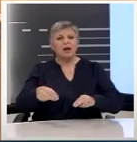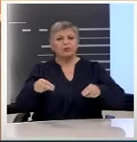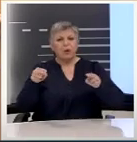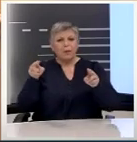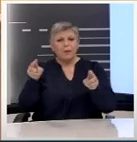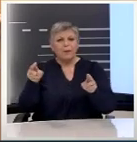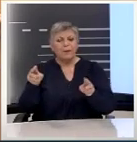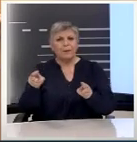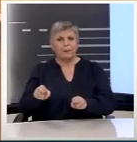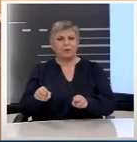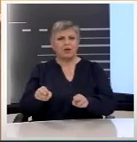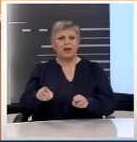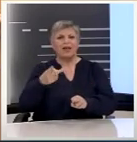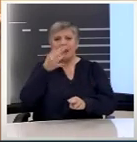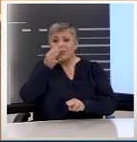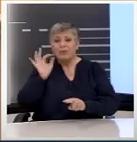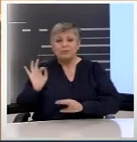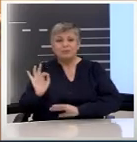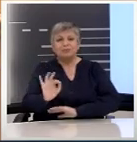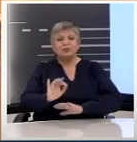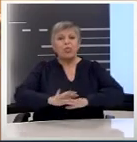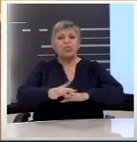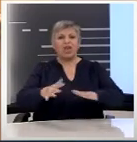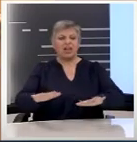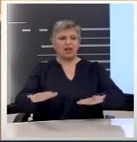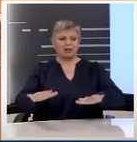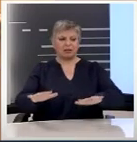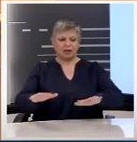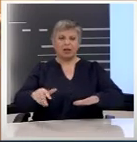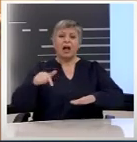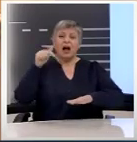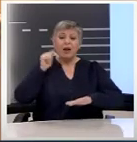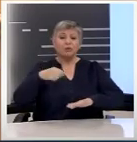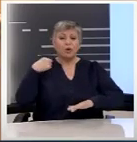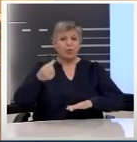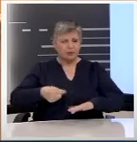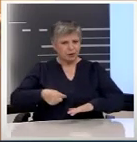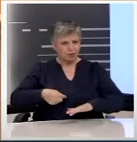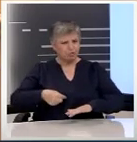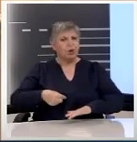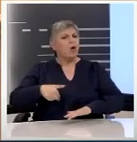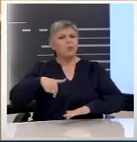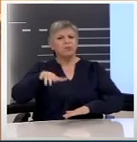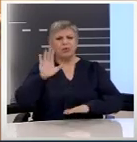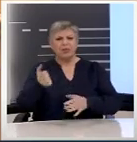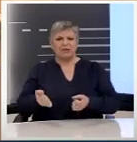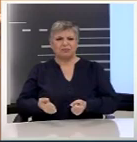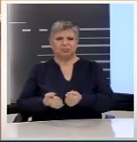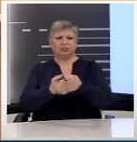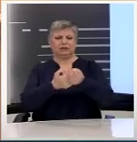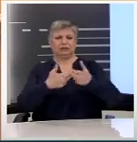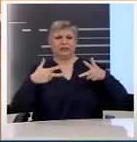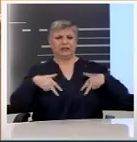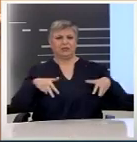Δηλαδή, ένας δήμαρχος, ο οποίος δεν είναι φιλικά προσκύμενος στην κυβέρνηση,